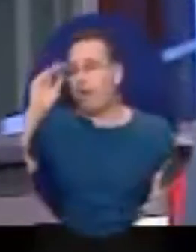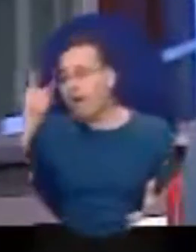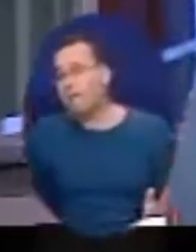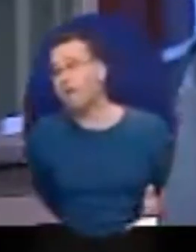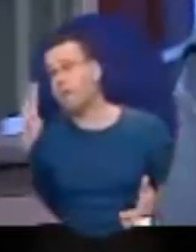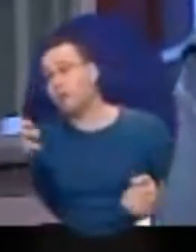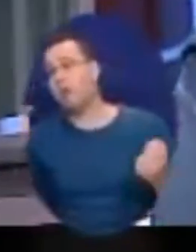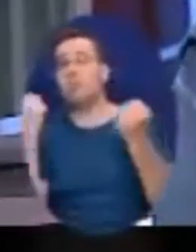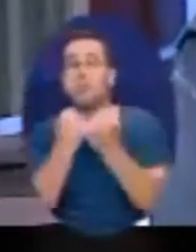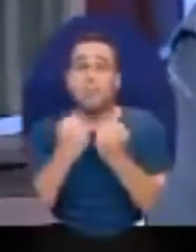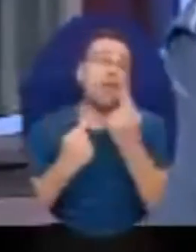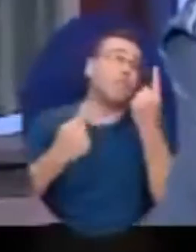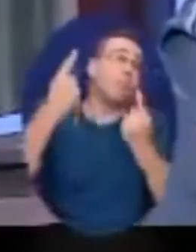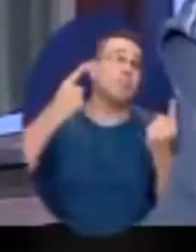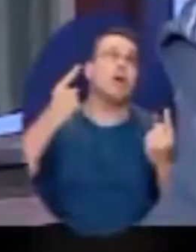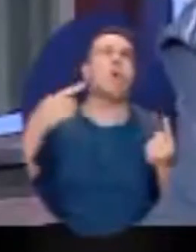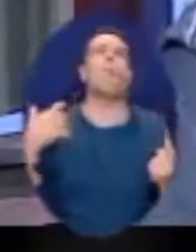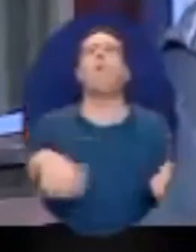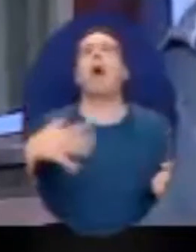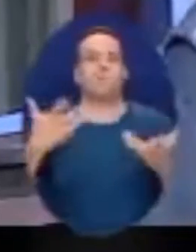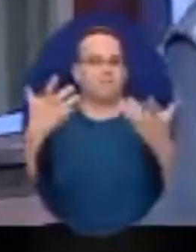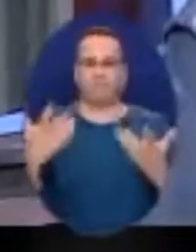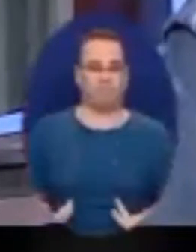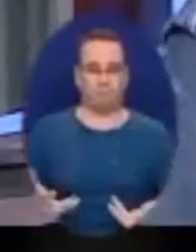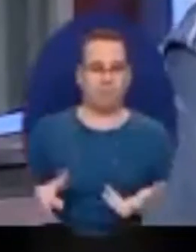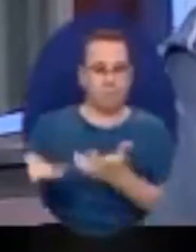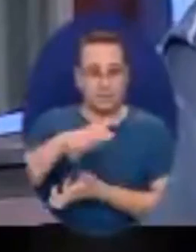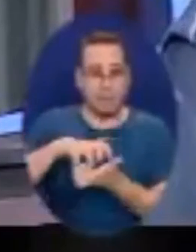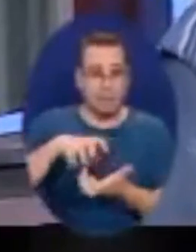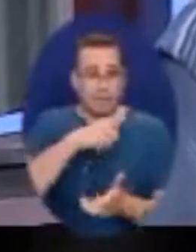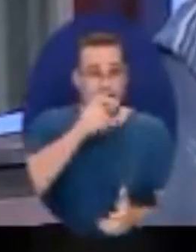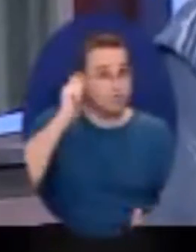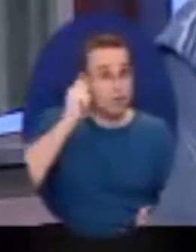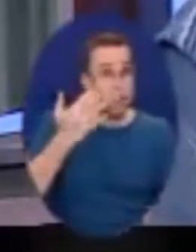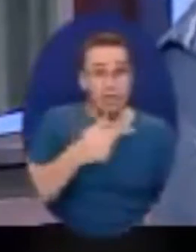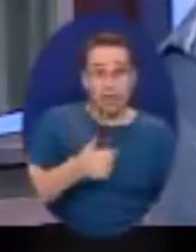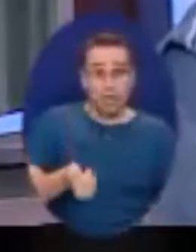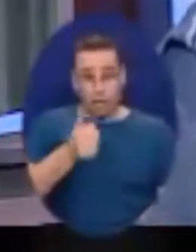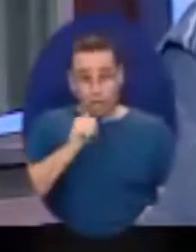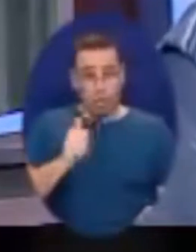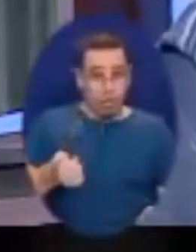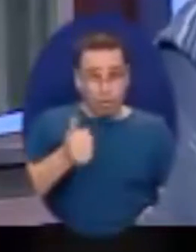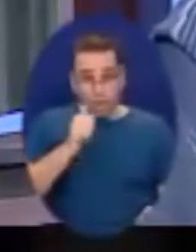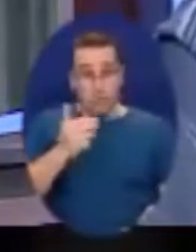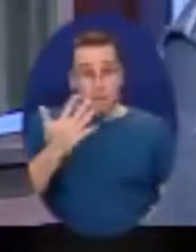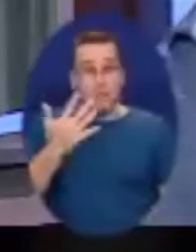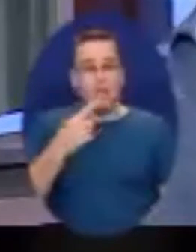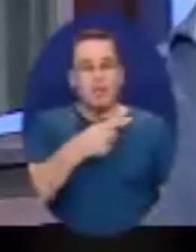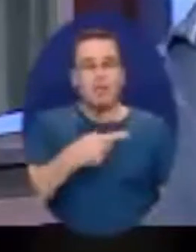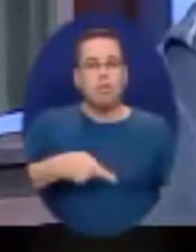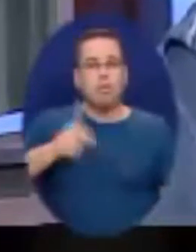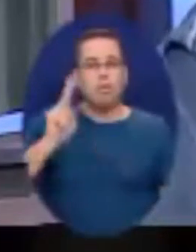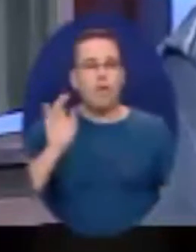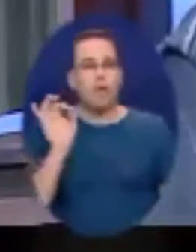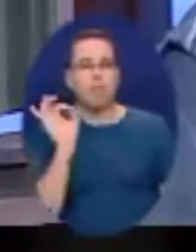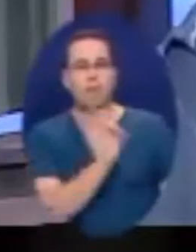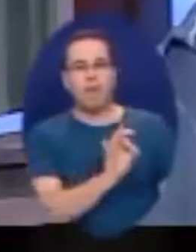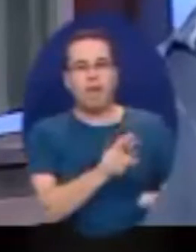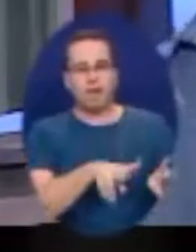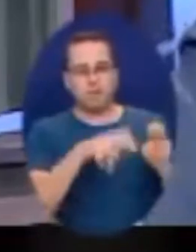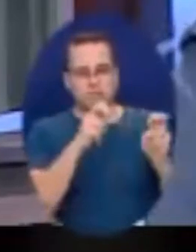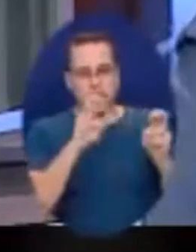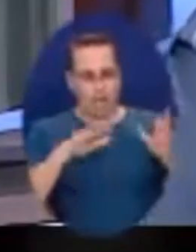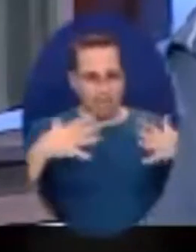יש מקרים מאוד קשים, אבל אישה, ברגע שהיא שיקורה, ברגע פגיעה. שהיא היא הרבה יותר פגיעה, גם